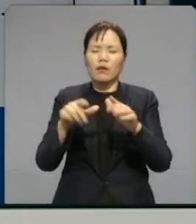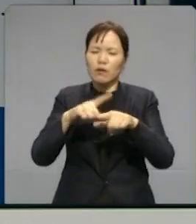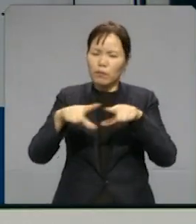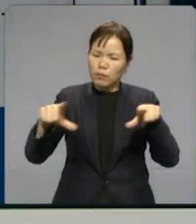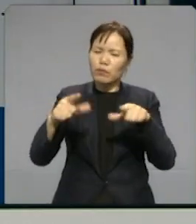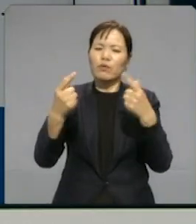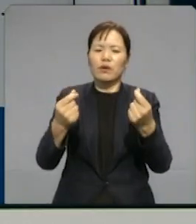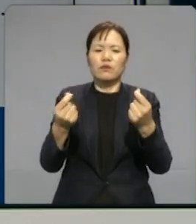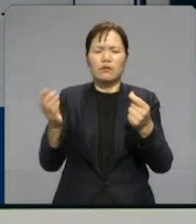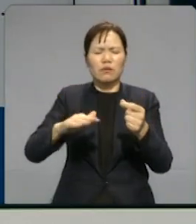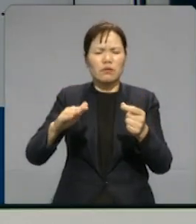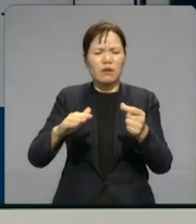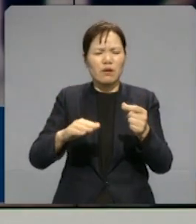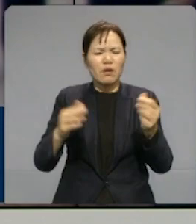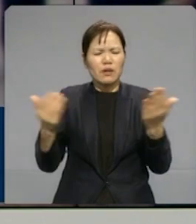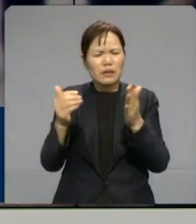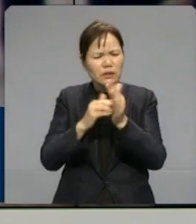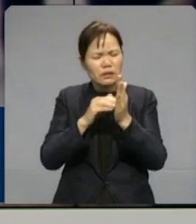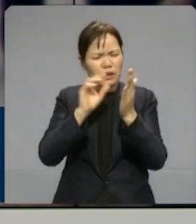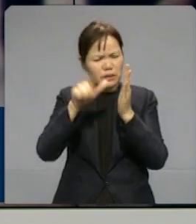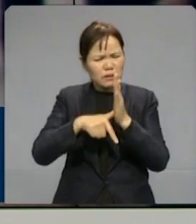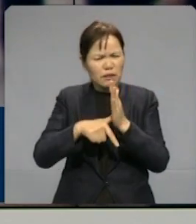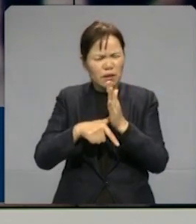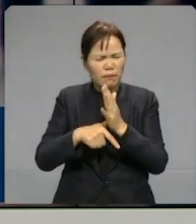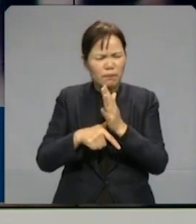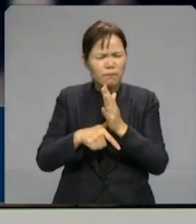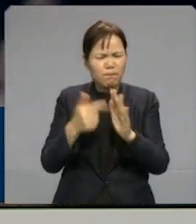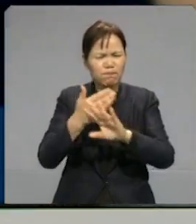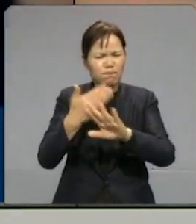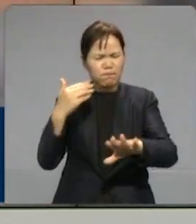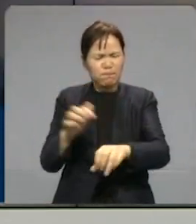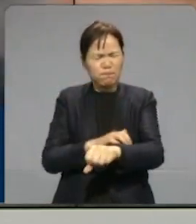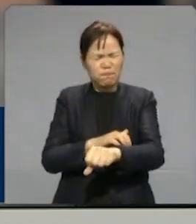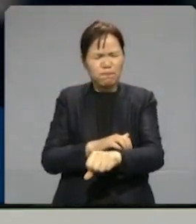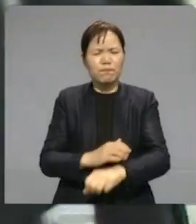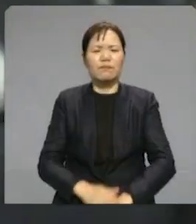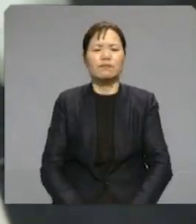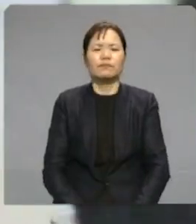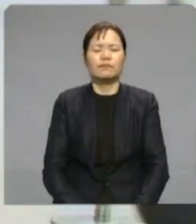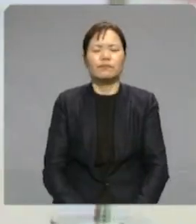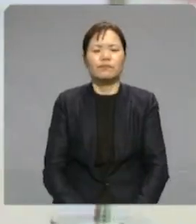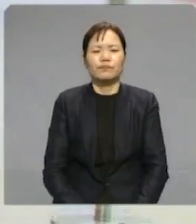운행이 줄어든 퇴근길은 혼잡했습니다. 이어서 황정환 기자입니다.